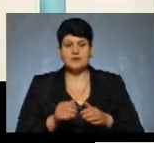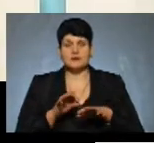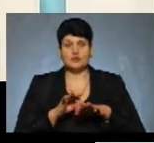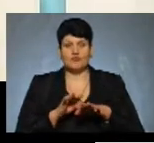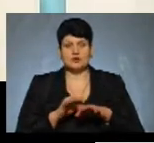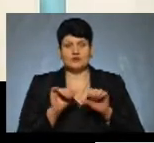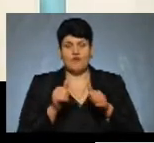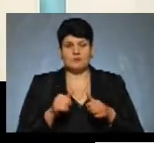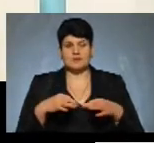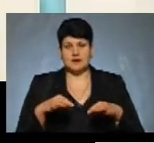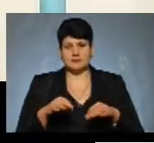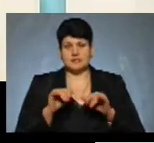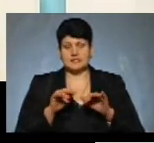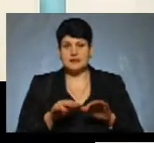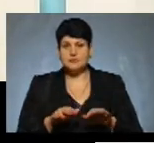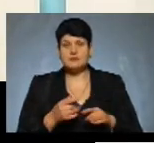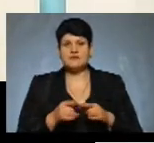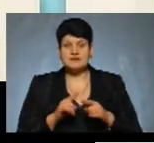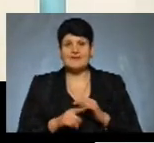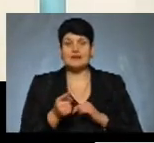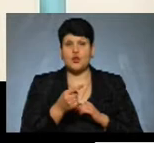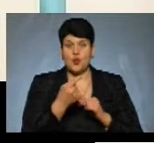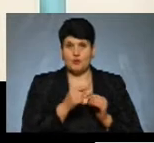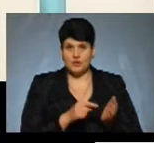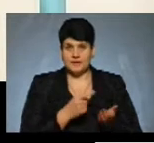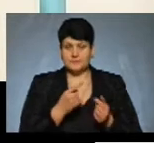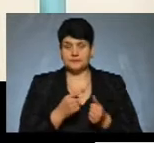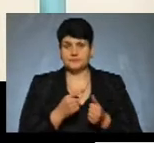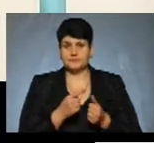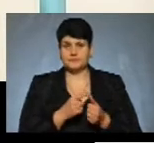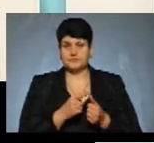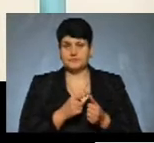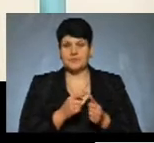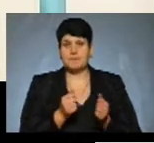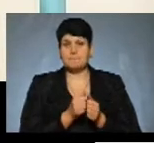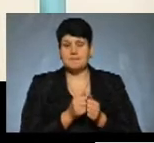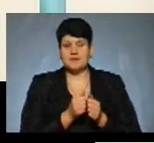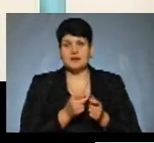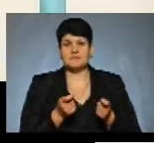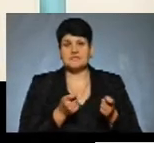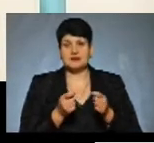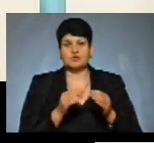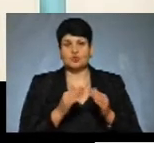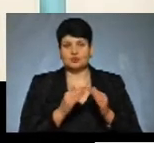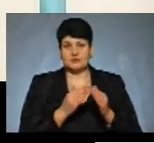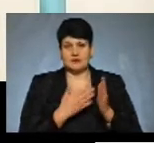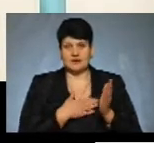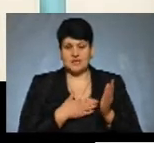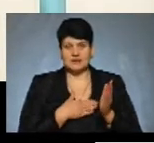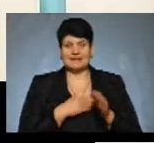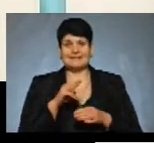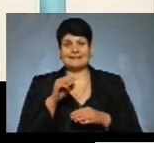засобів громадян. Тобто це знаходяться в Тернополі, недалеко від адміністративної будівлі нашої, по